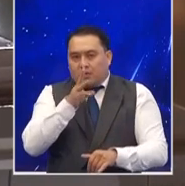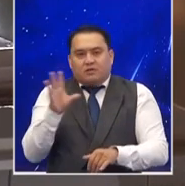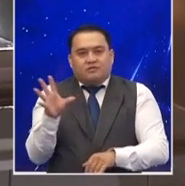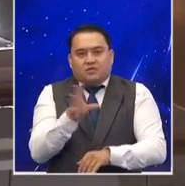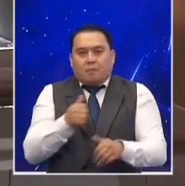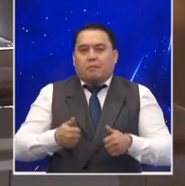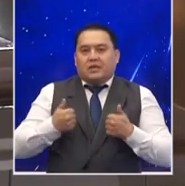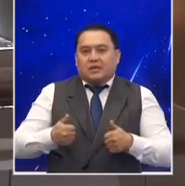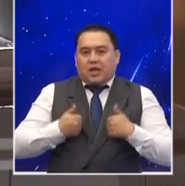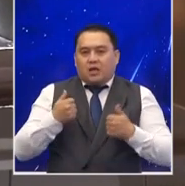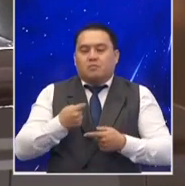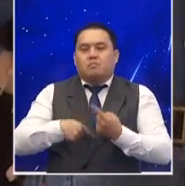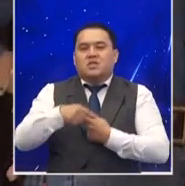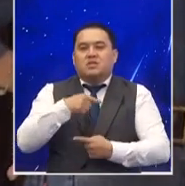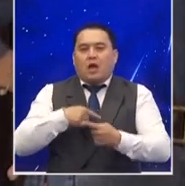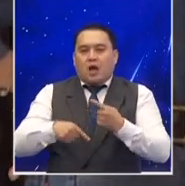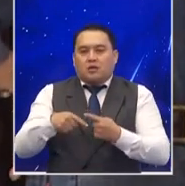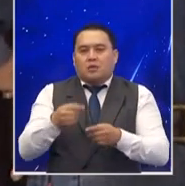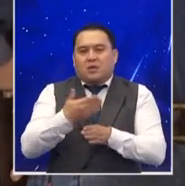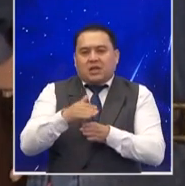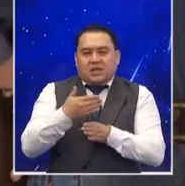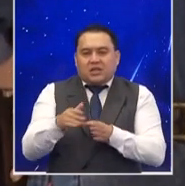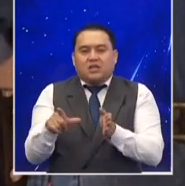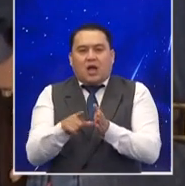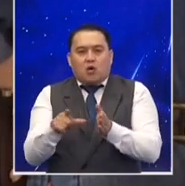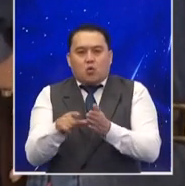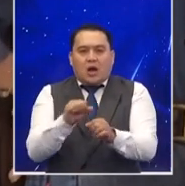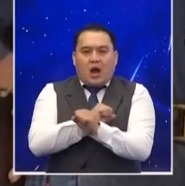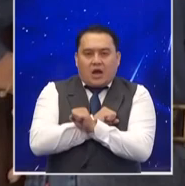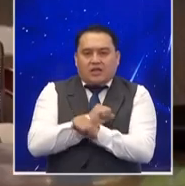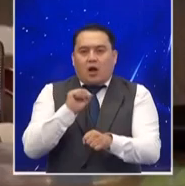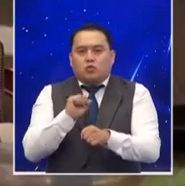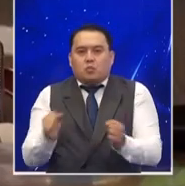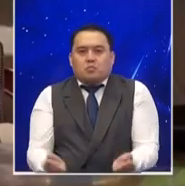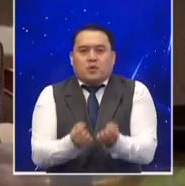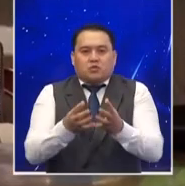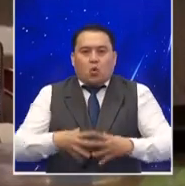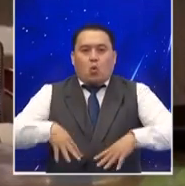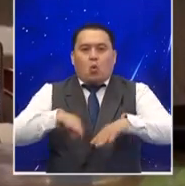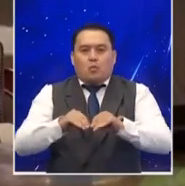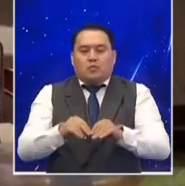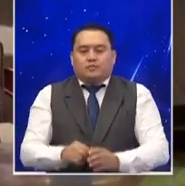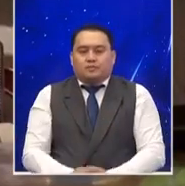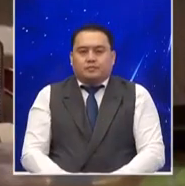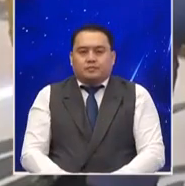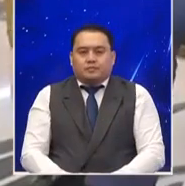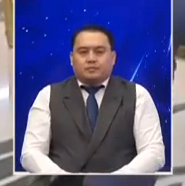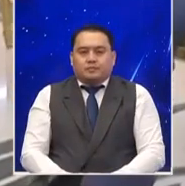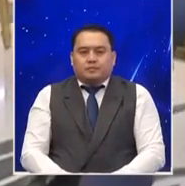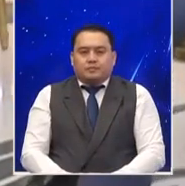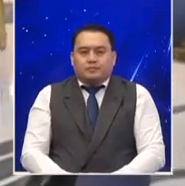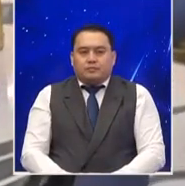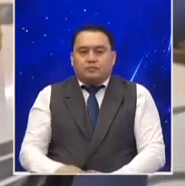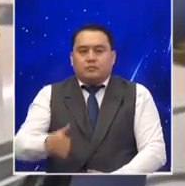силами пытались помочь и бизнесменам. А срочки по кредитам, налоговые каникулы, общий объем поддержки больше 1,5 триллиона тенге.